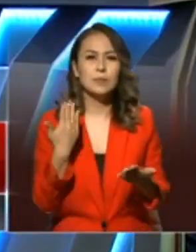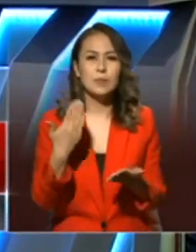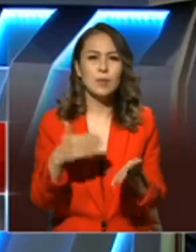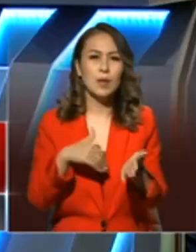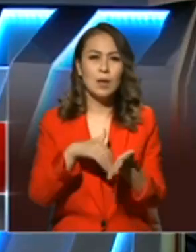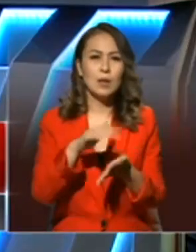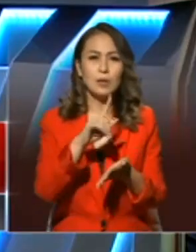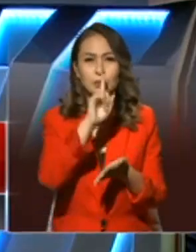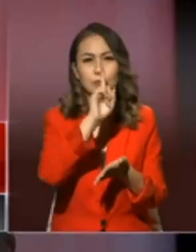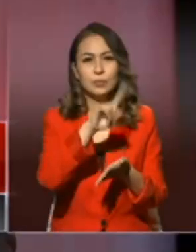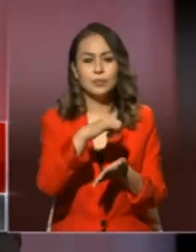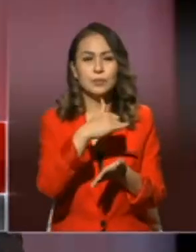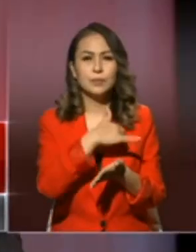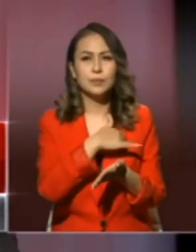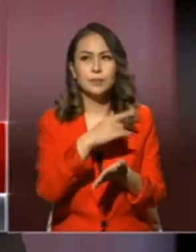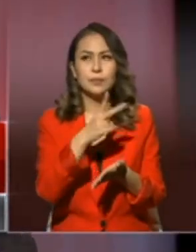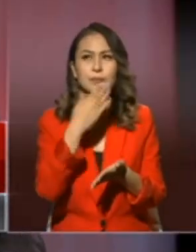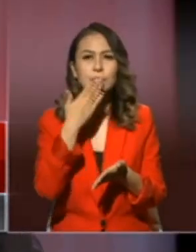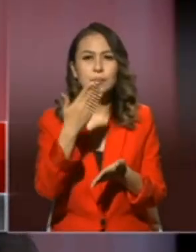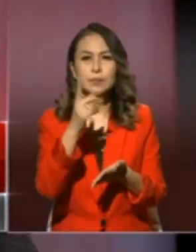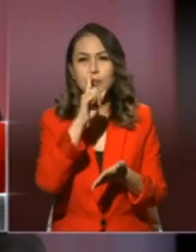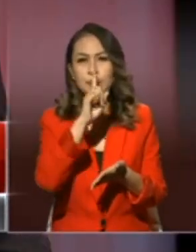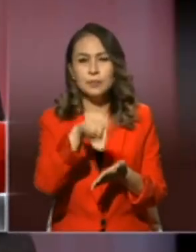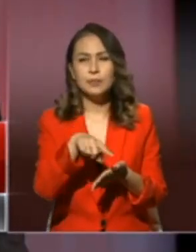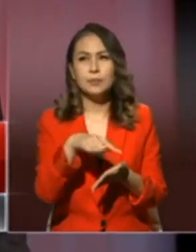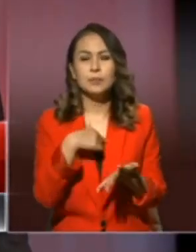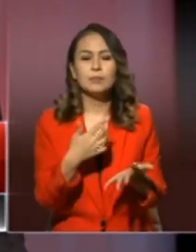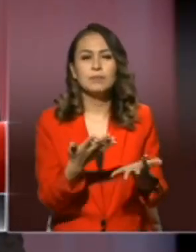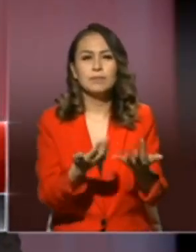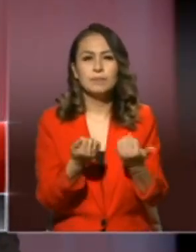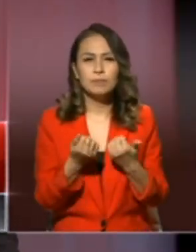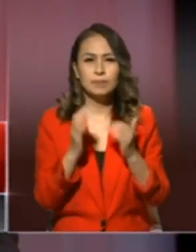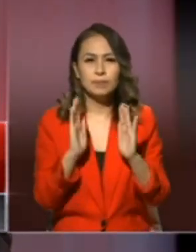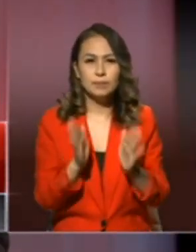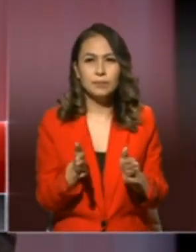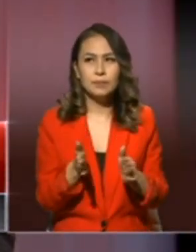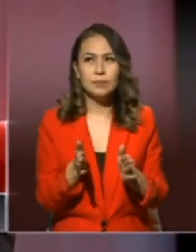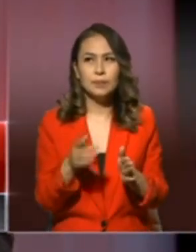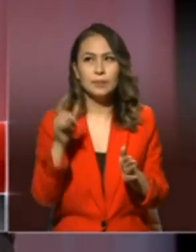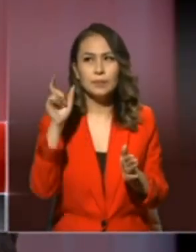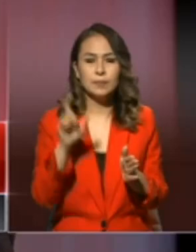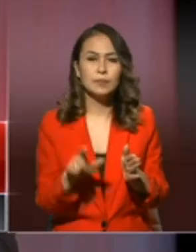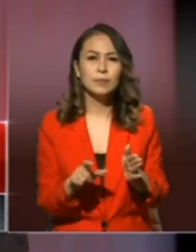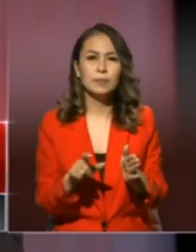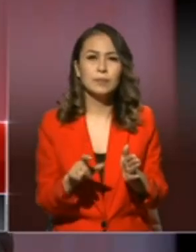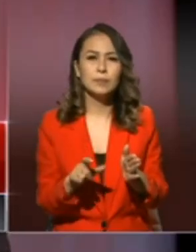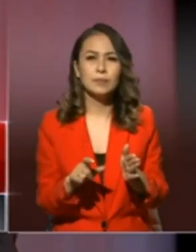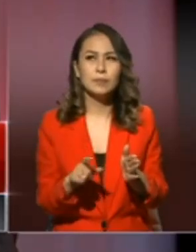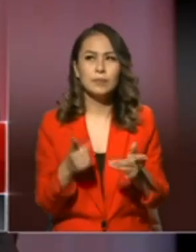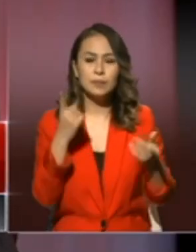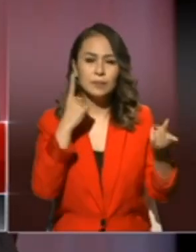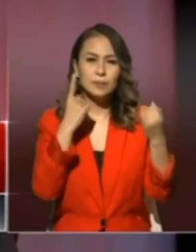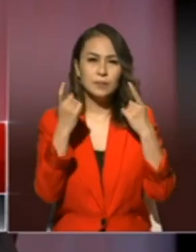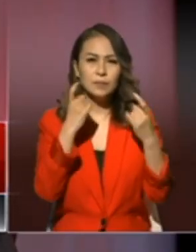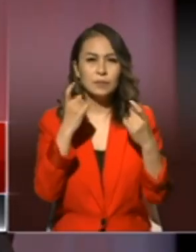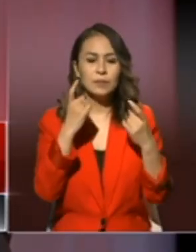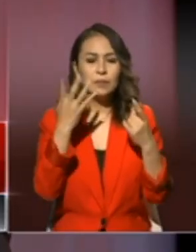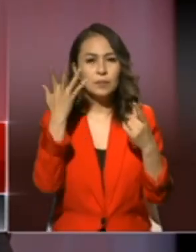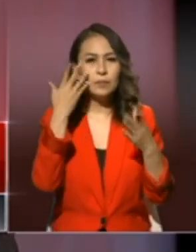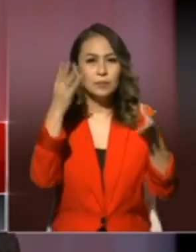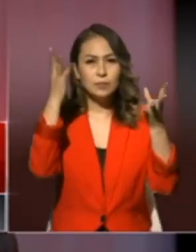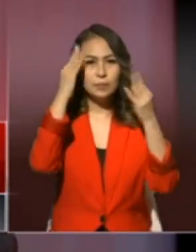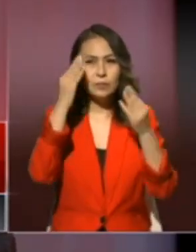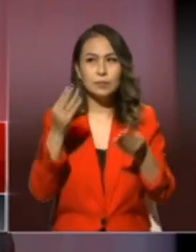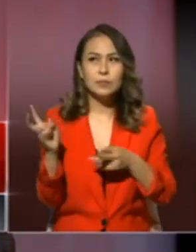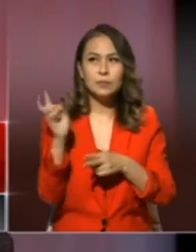отказ болмаса, біз ешкімнен сұрамай органды аламыз. Сол кезде адам осы информацияны алғасын, барады